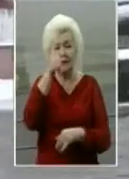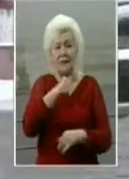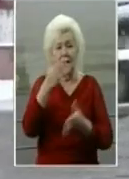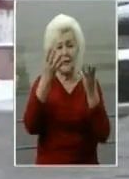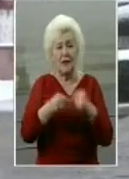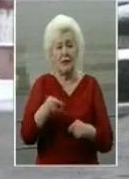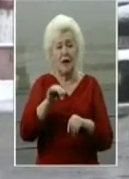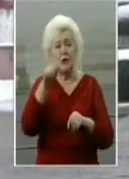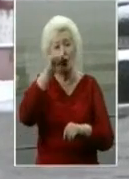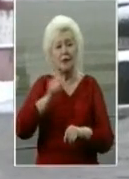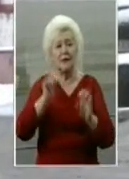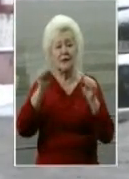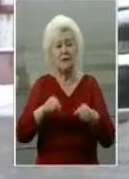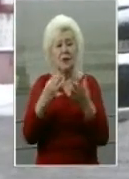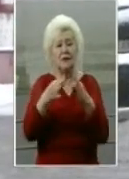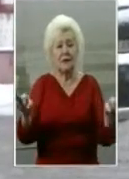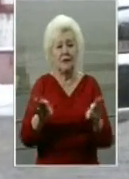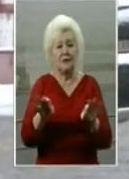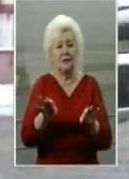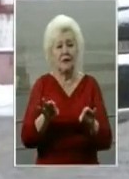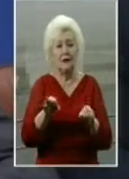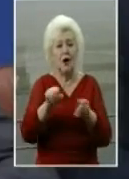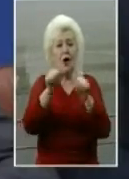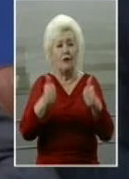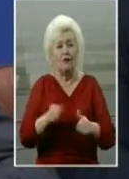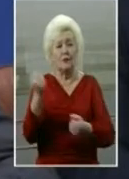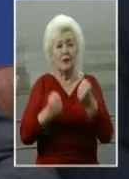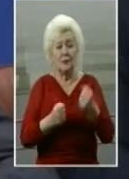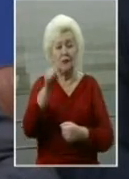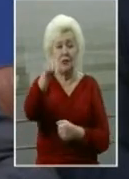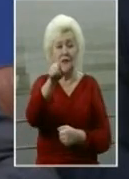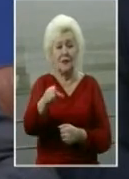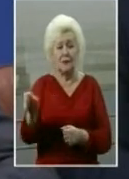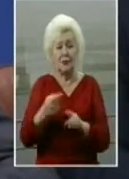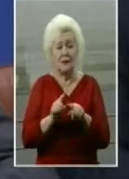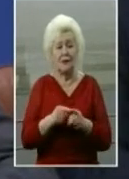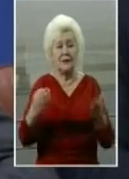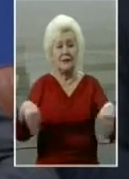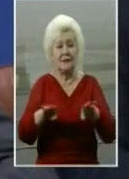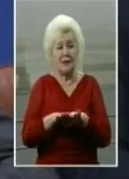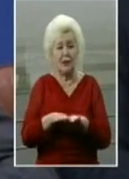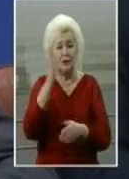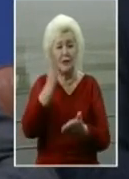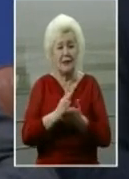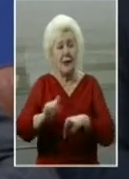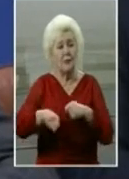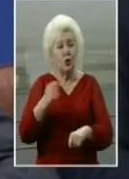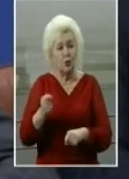можуть легалізувати автомобіль, придбаний у Європі. Ті громадяни, які, в яких закінчився, які є